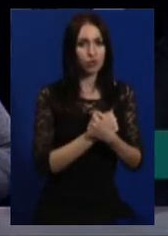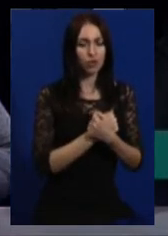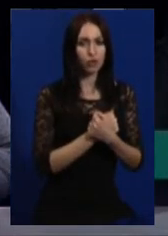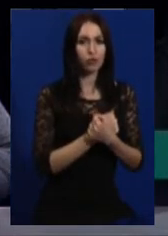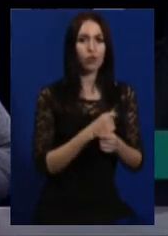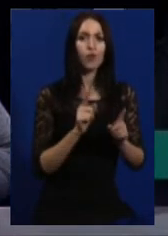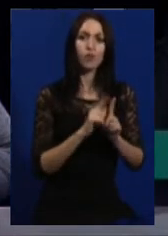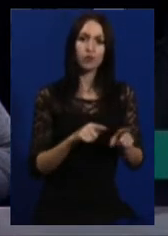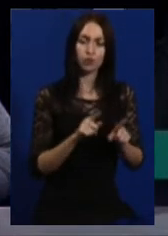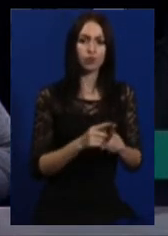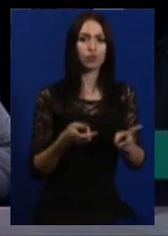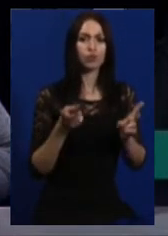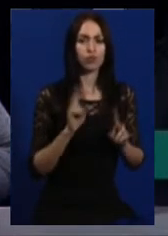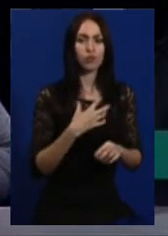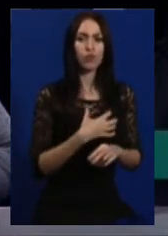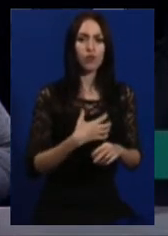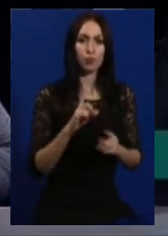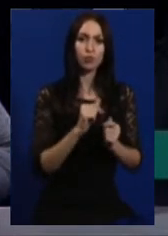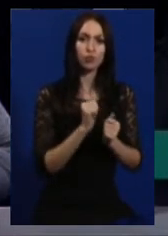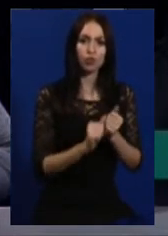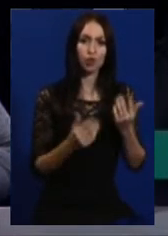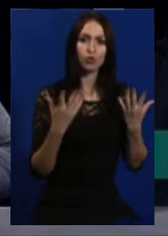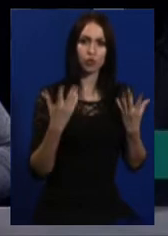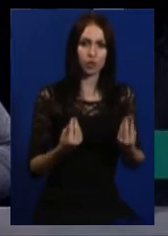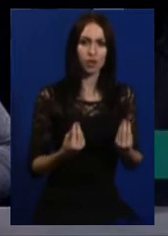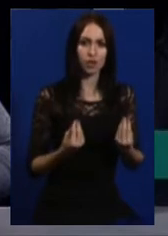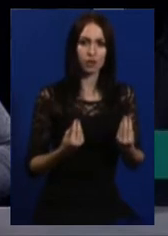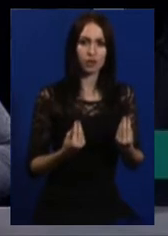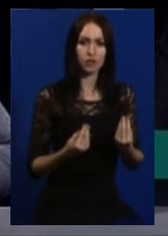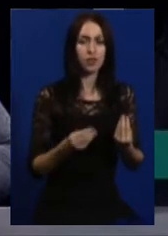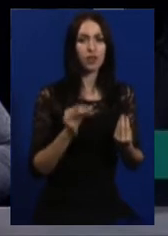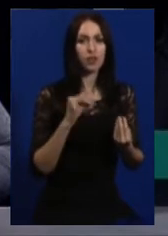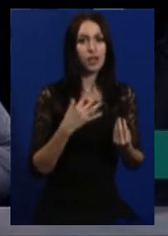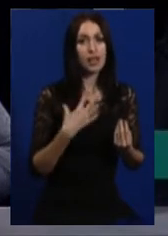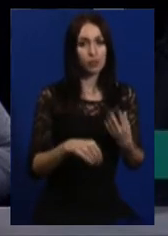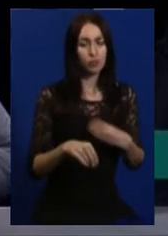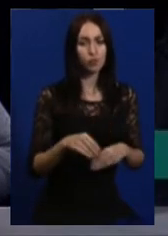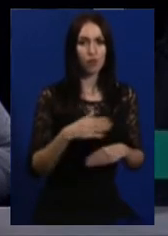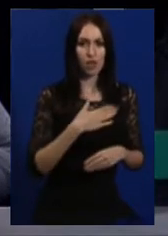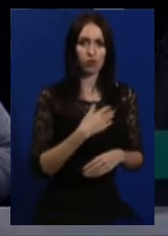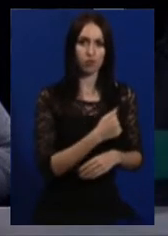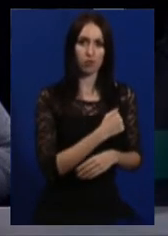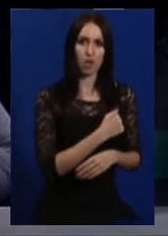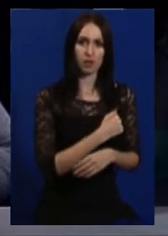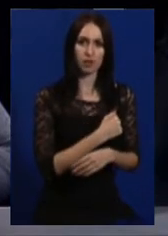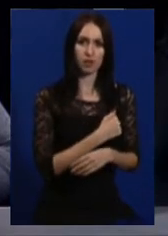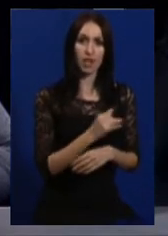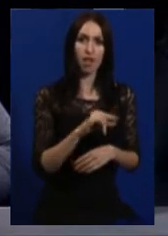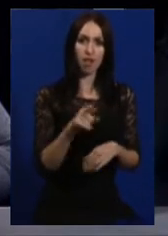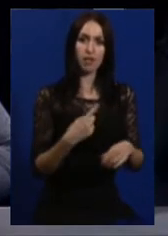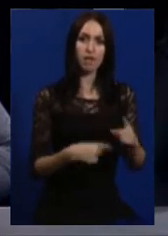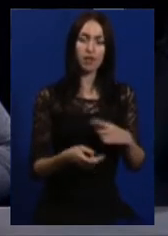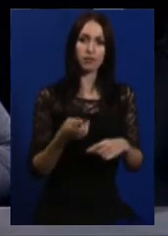все еще остается актуальным потому что каждый день и гибнут наши бойцы и они возвращаются